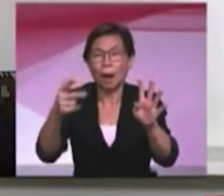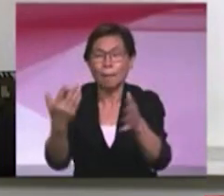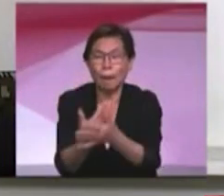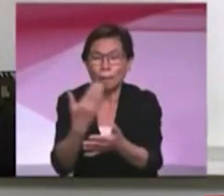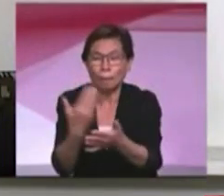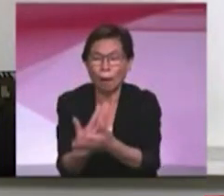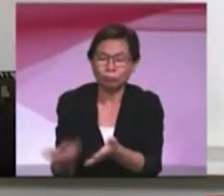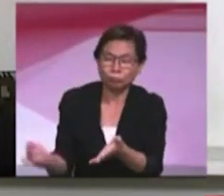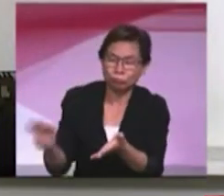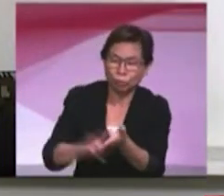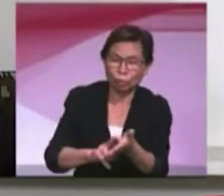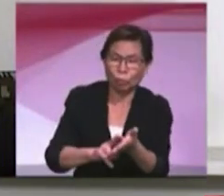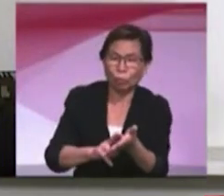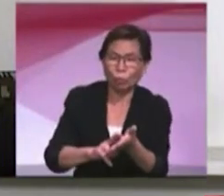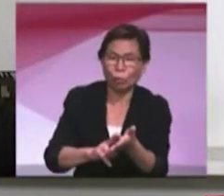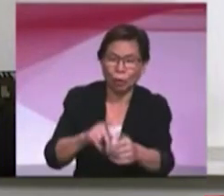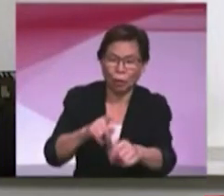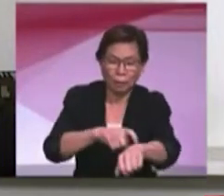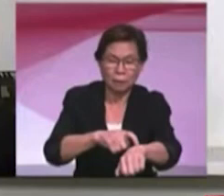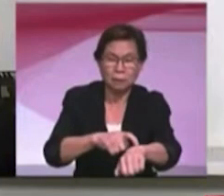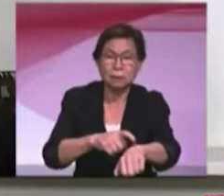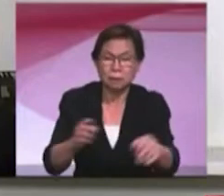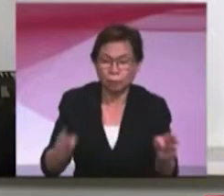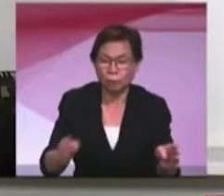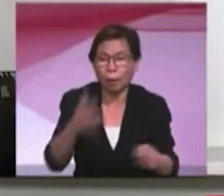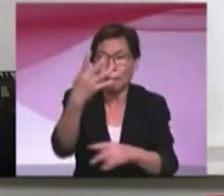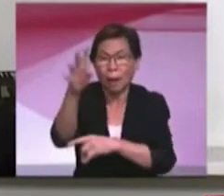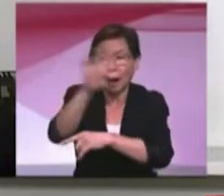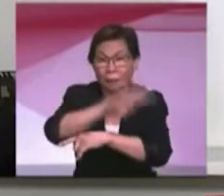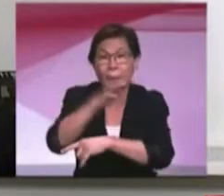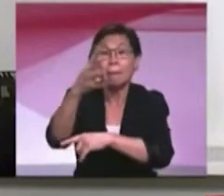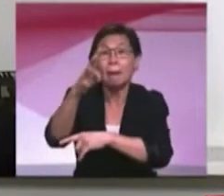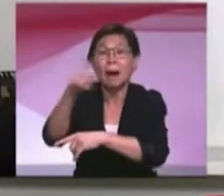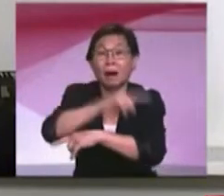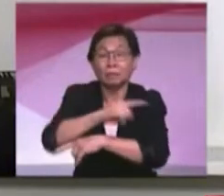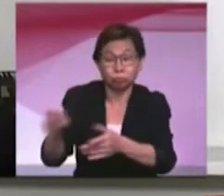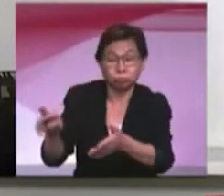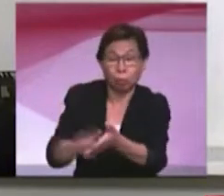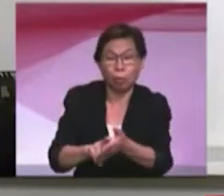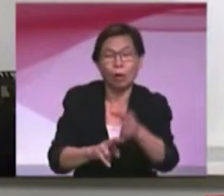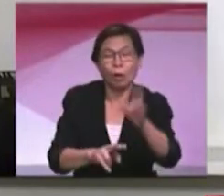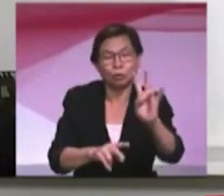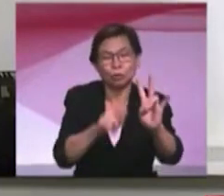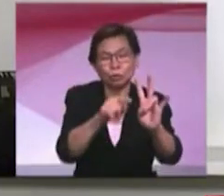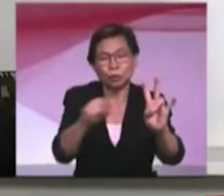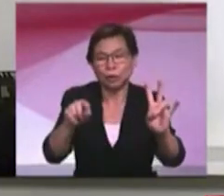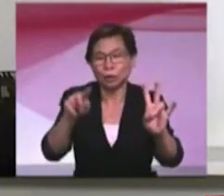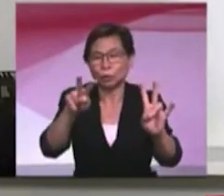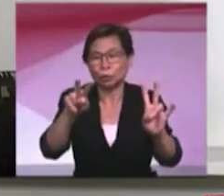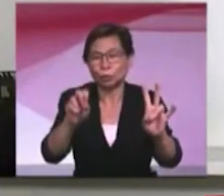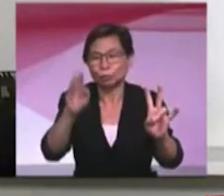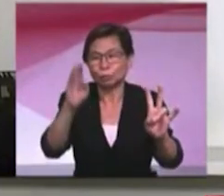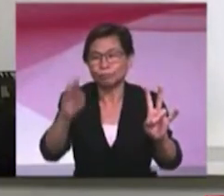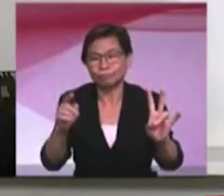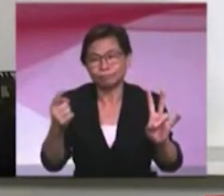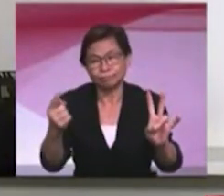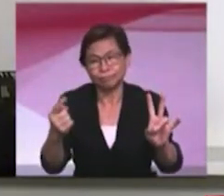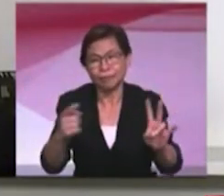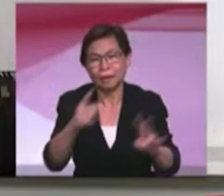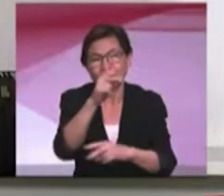4,413 kes baharu dilaporkan dalam tempoh 14 hari dari 7 hingga 20